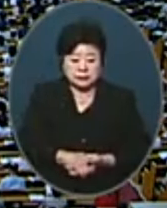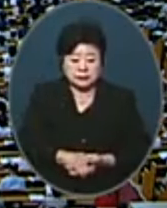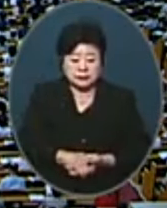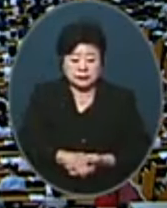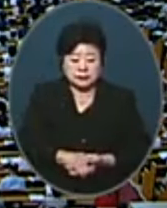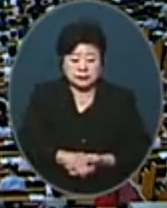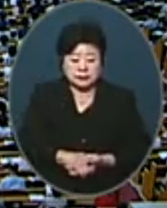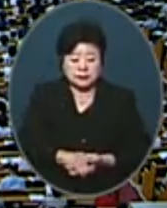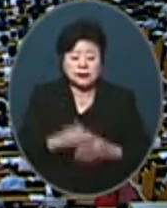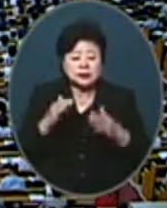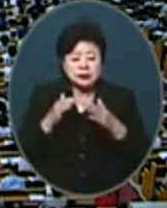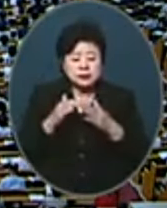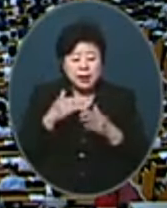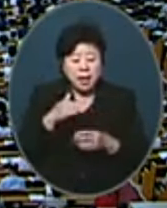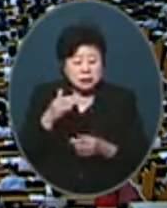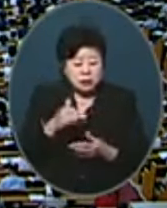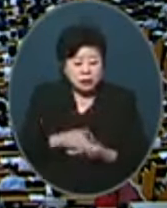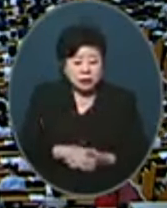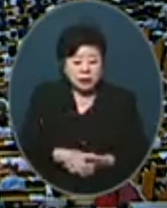그래서 자기 집에 가서